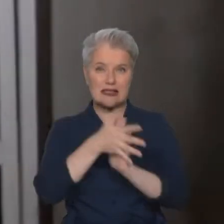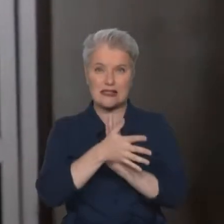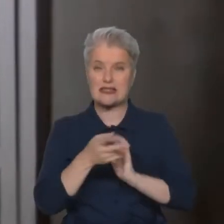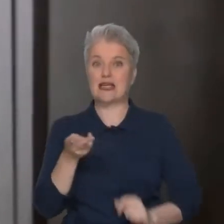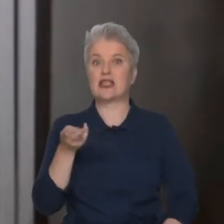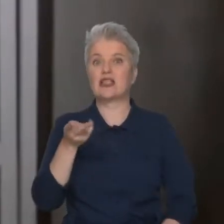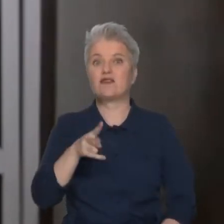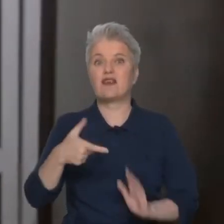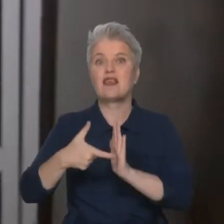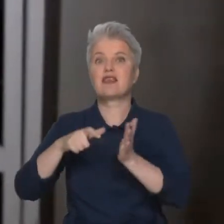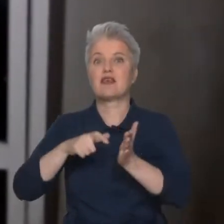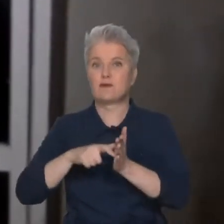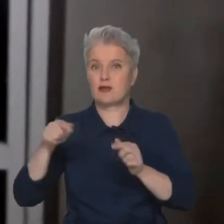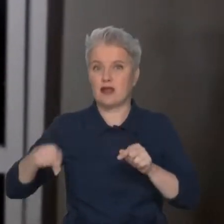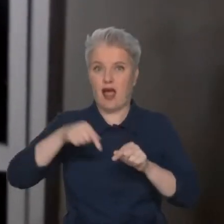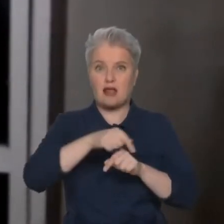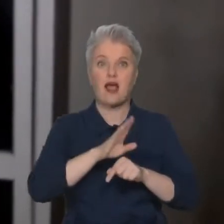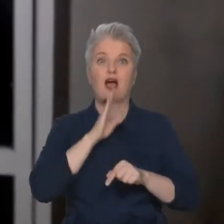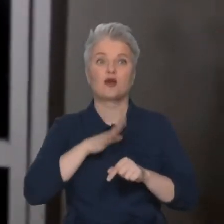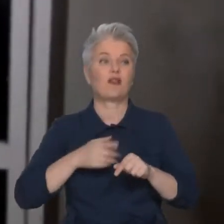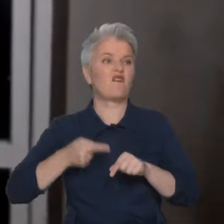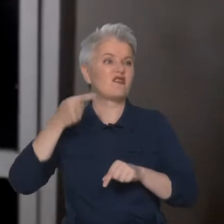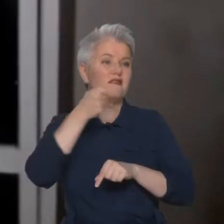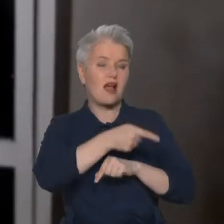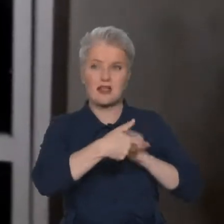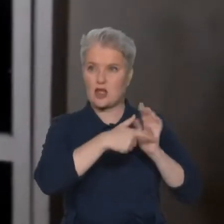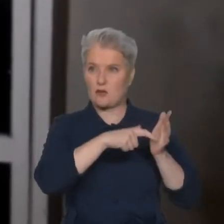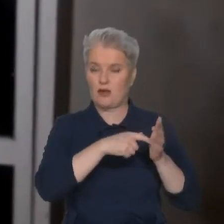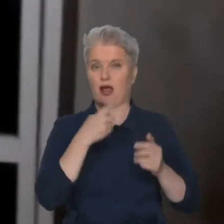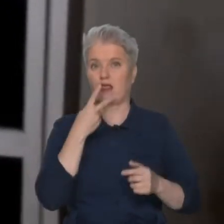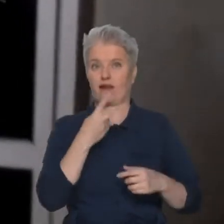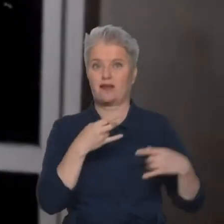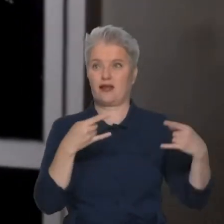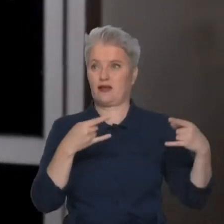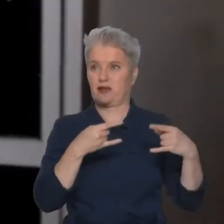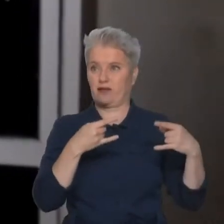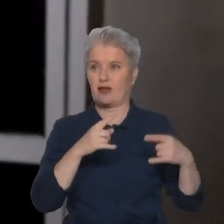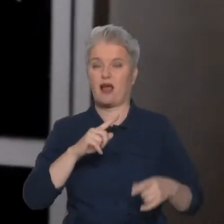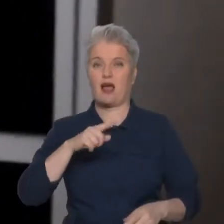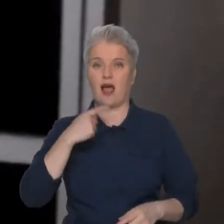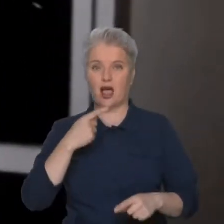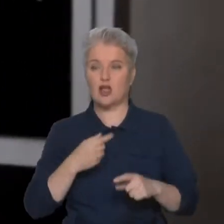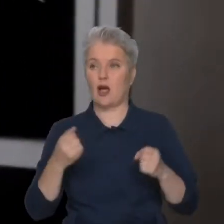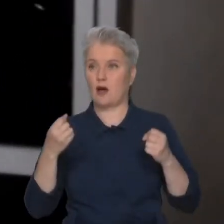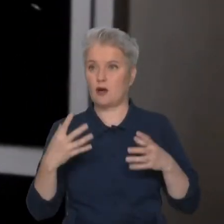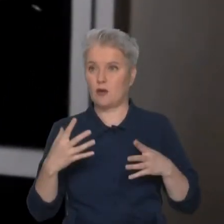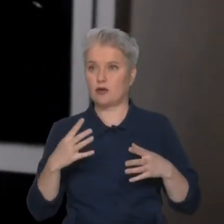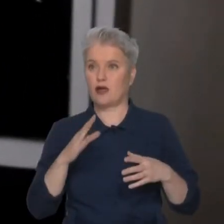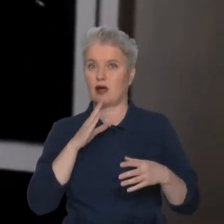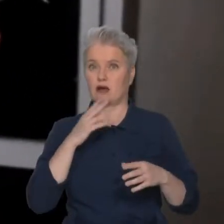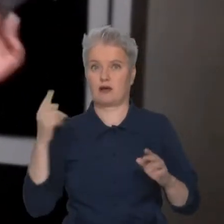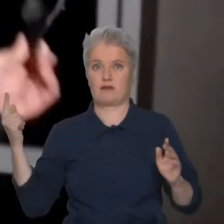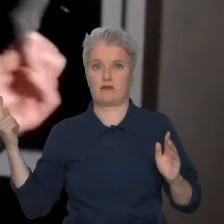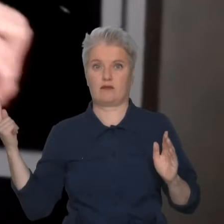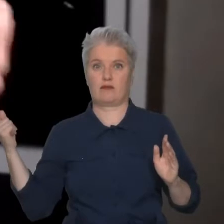дві кімнати. Жінка якраз перебувала у дальній з них, дивилася телевізор, і ось каже, що просто перед її очима,